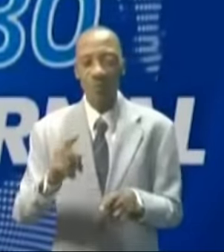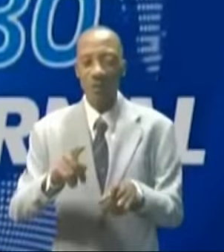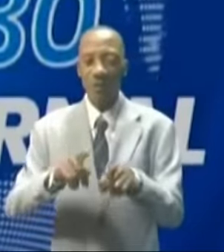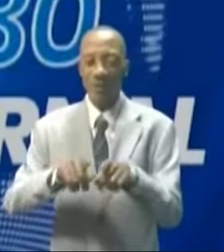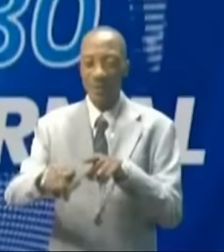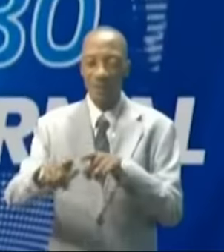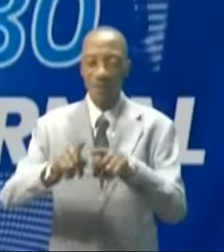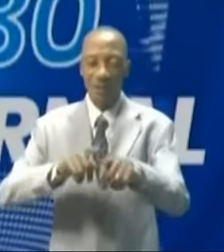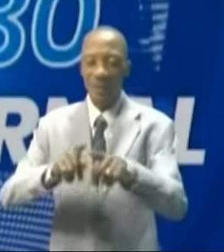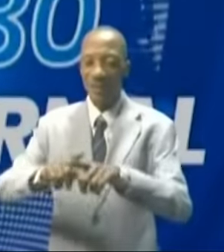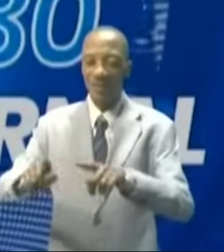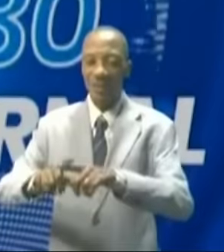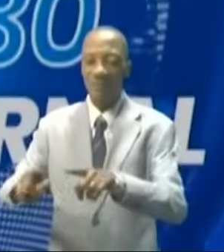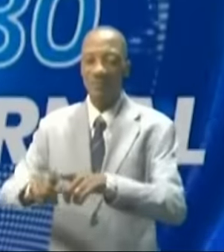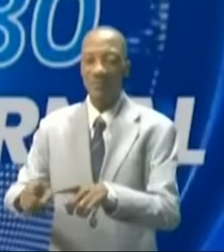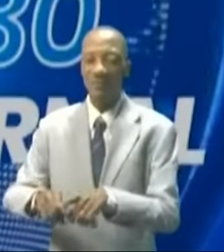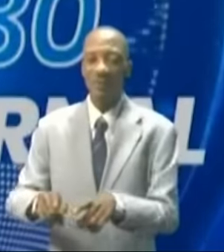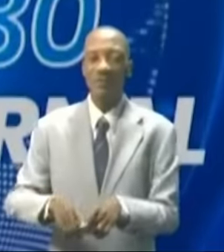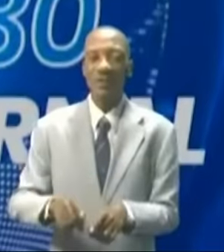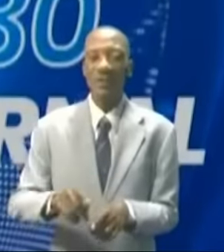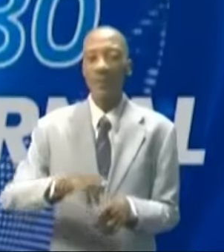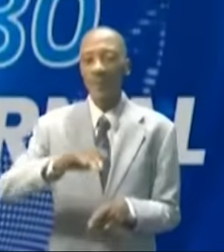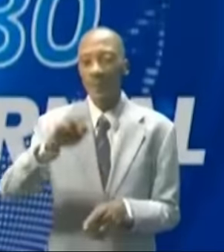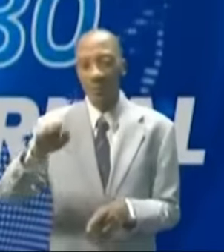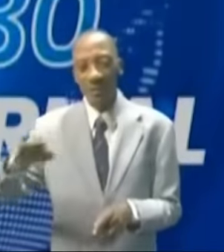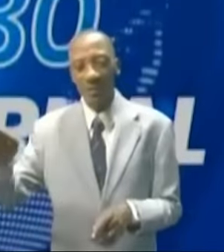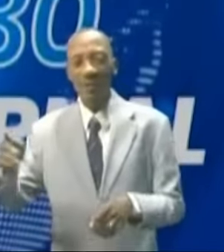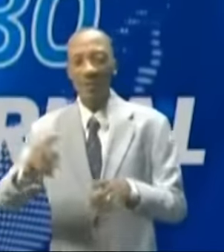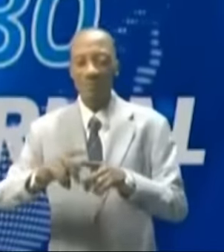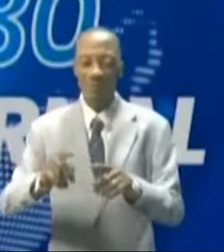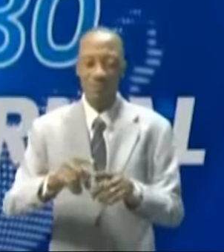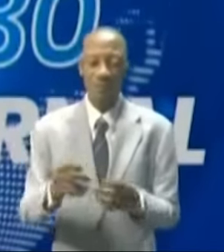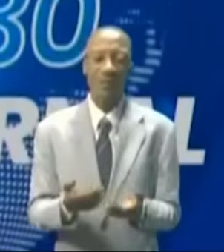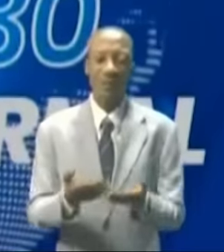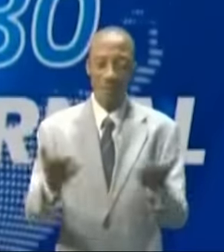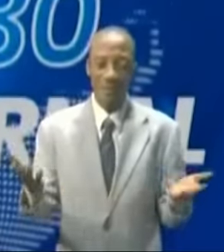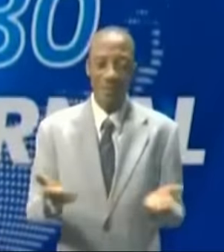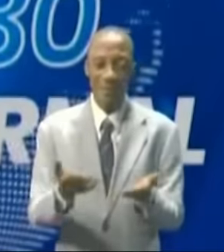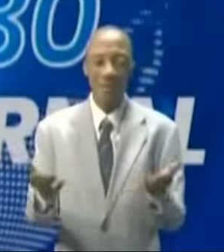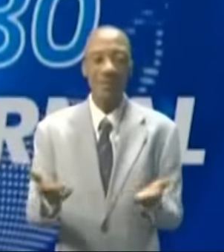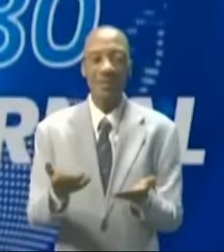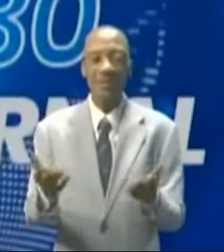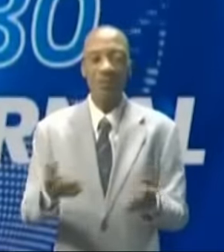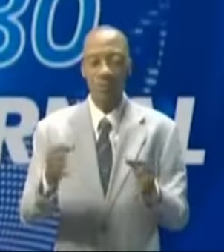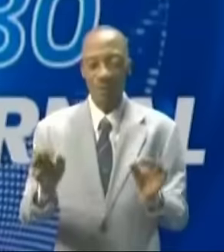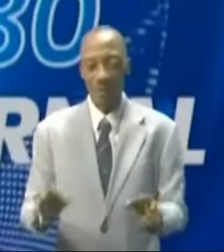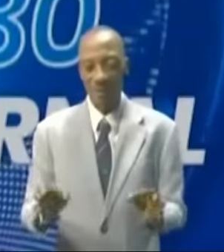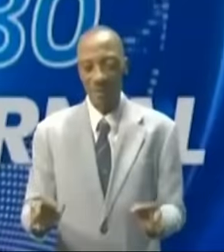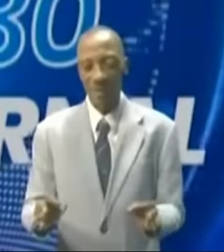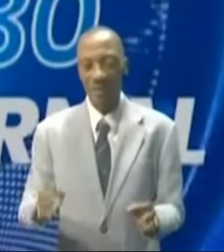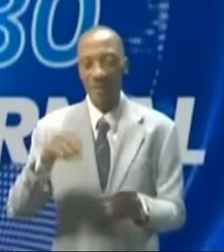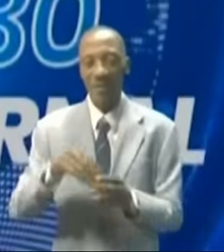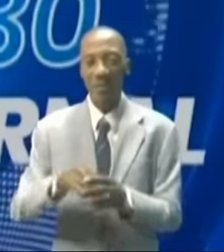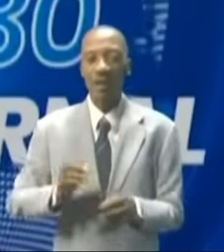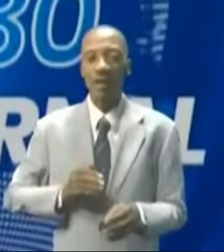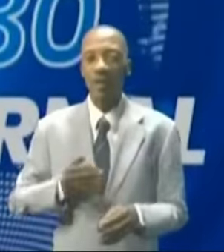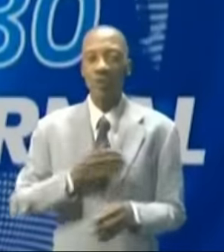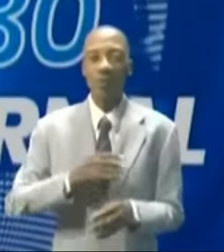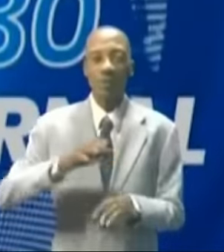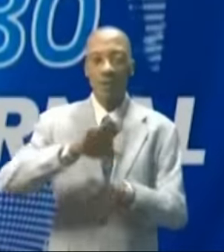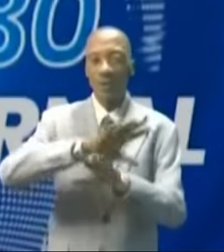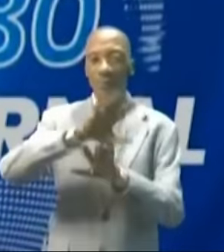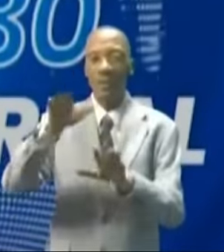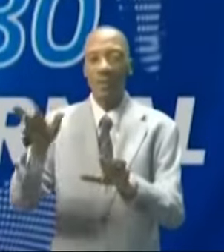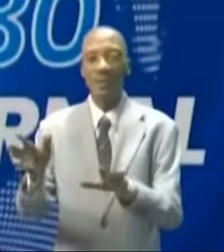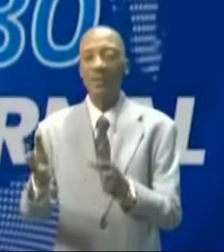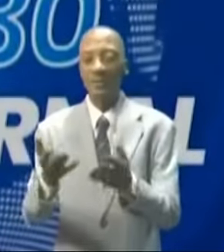de sensibiliser les populations d'une manière optimale sur les effets du changement climatique.